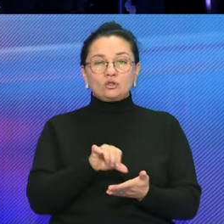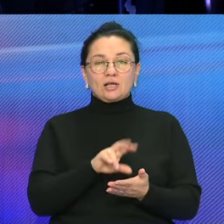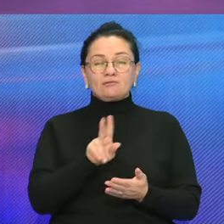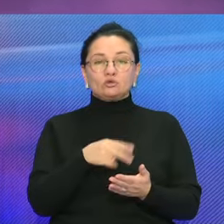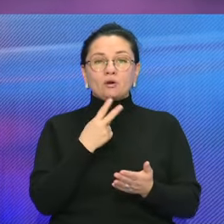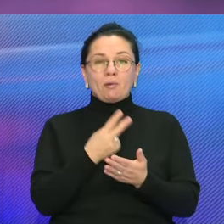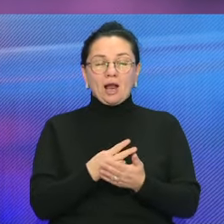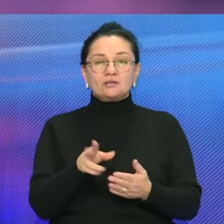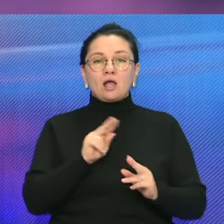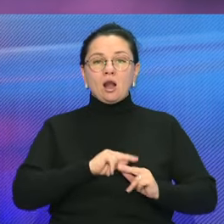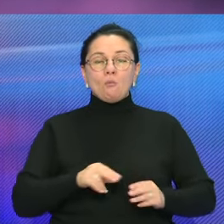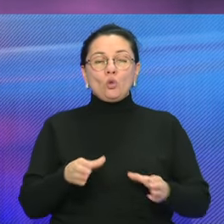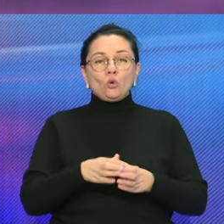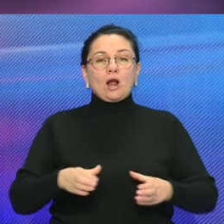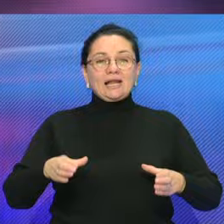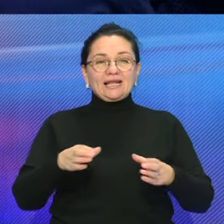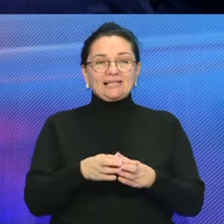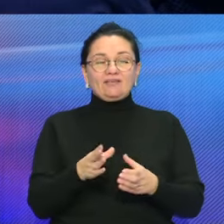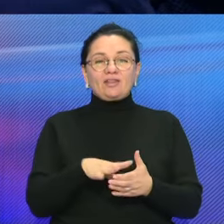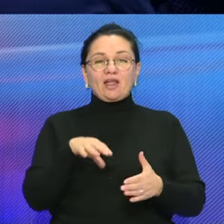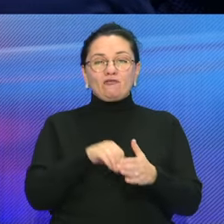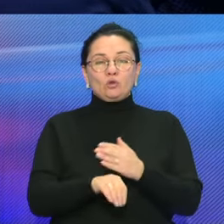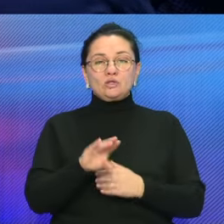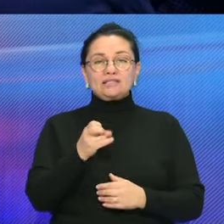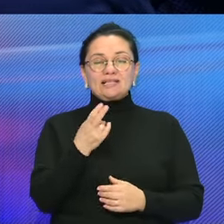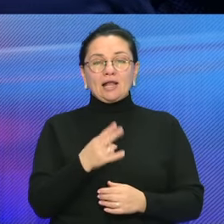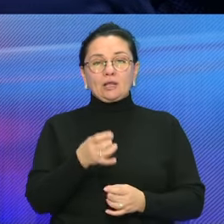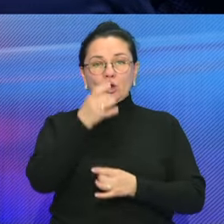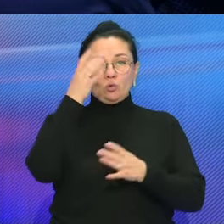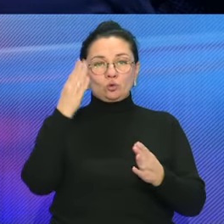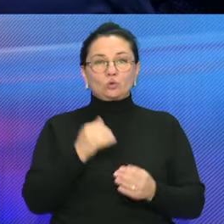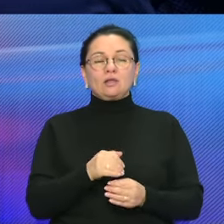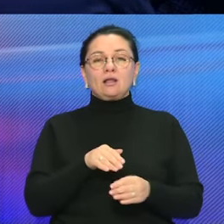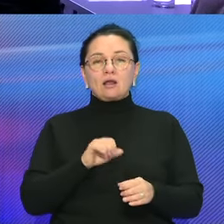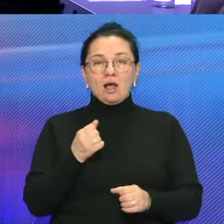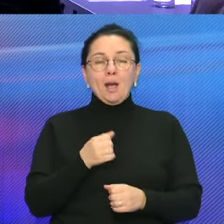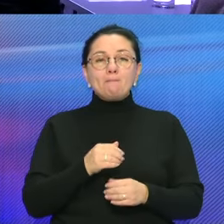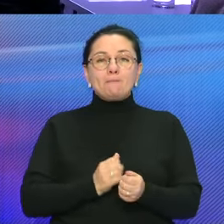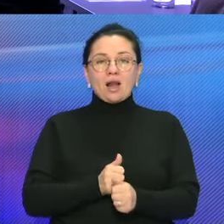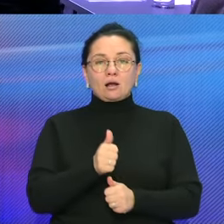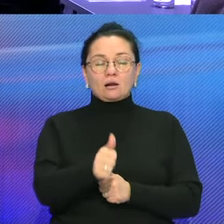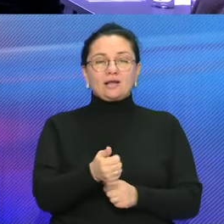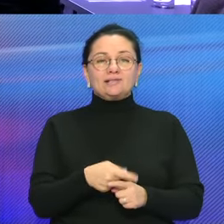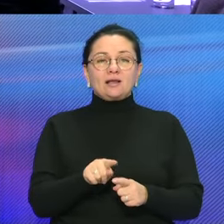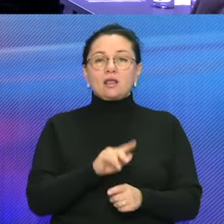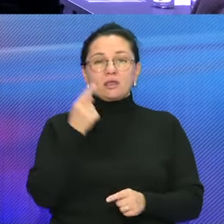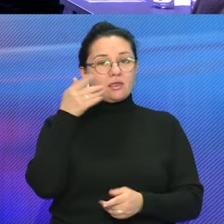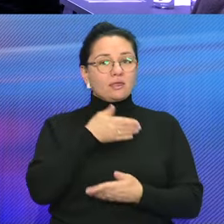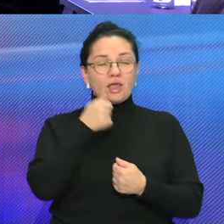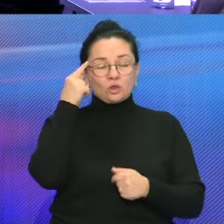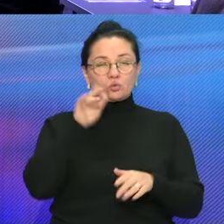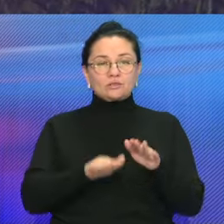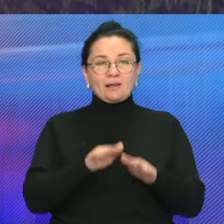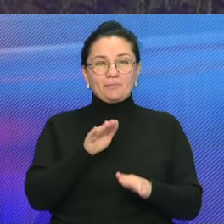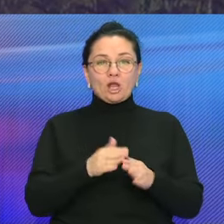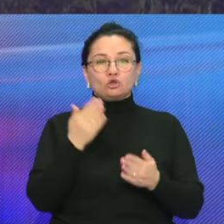працы коллективу, уносят пэўны уклад у социальный, техничный и культурный прогресс. Як прогучала на мероприемстве, нема сумнения, что их имены